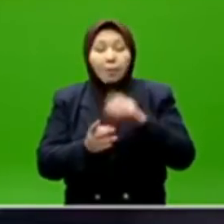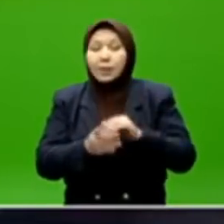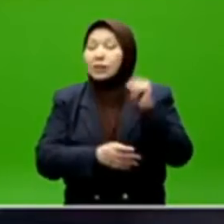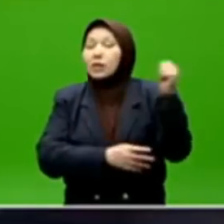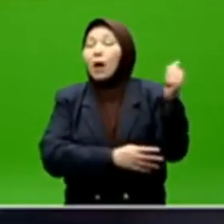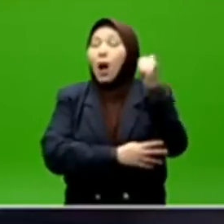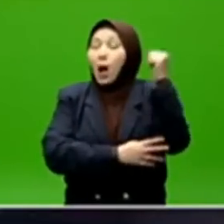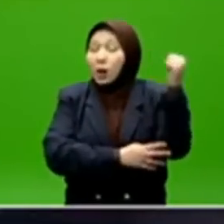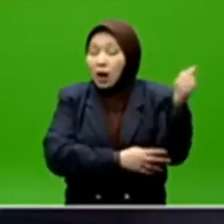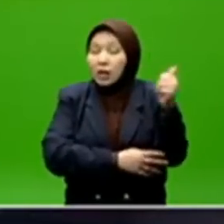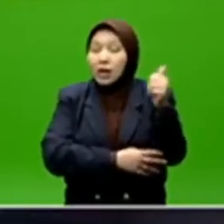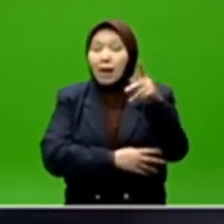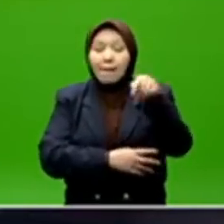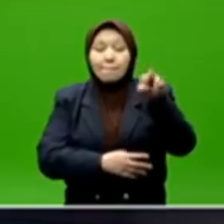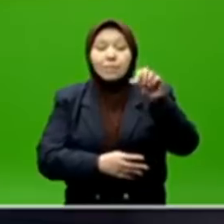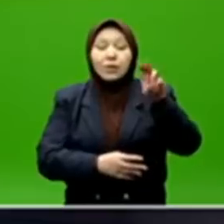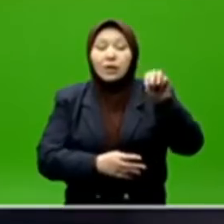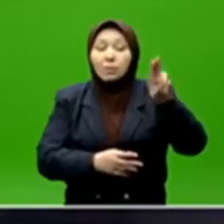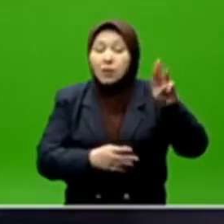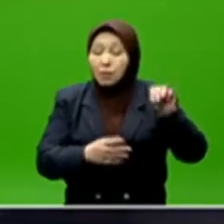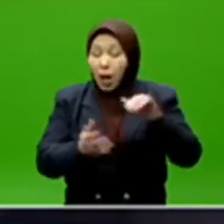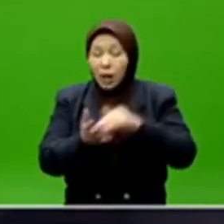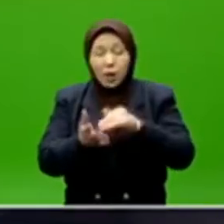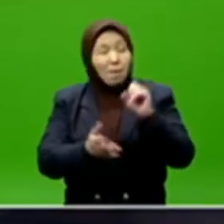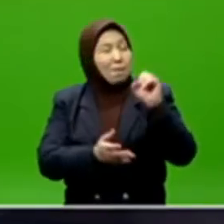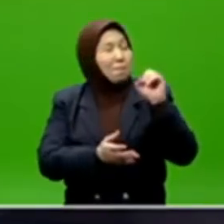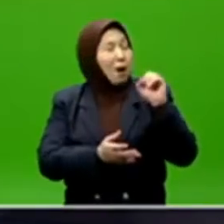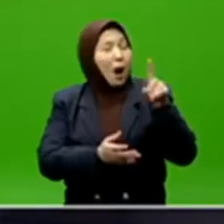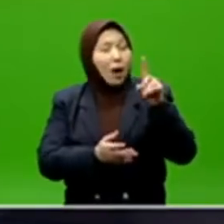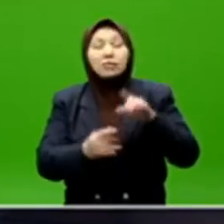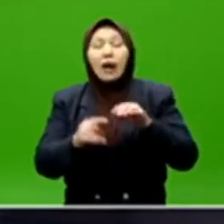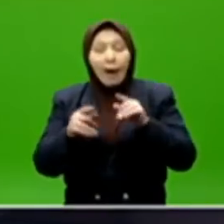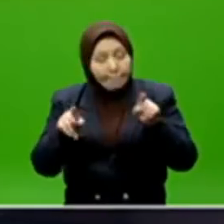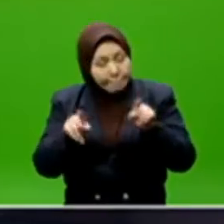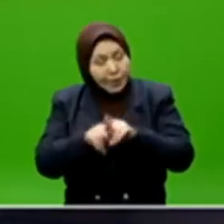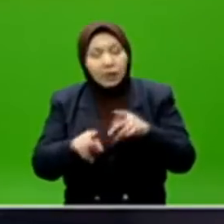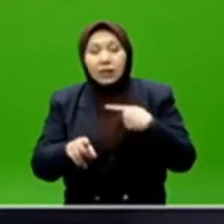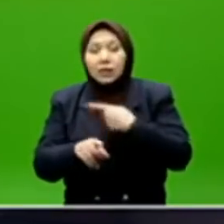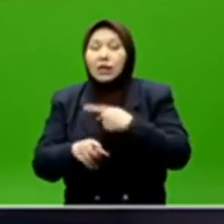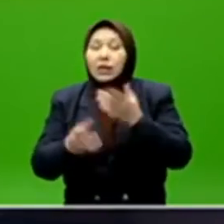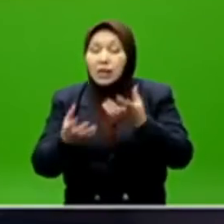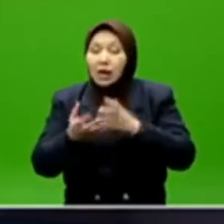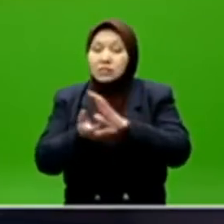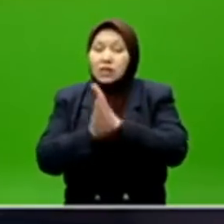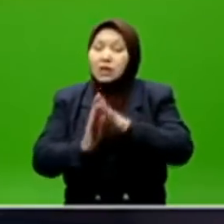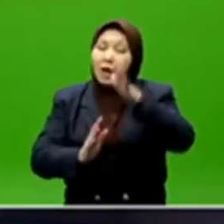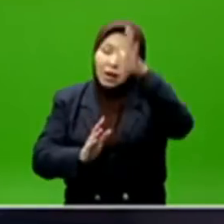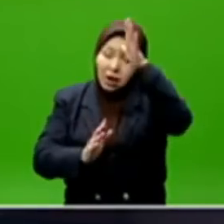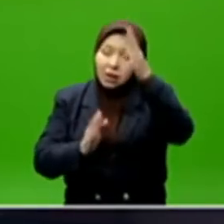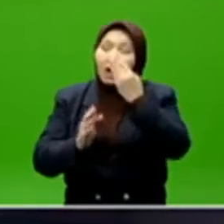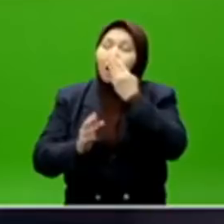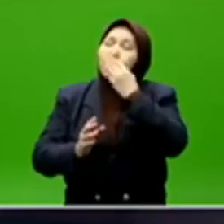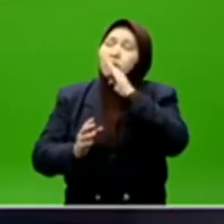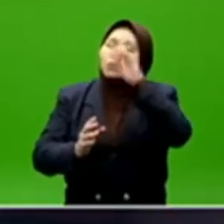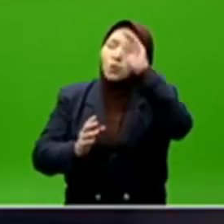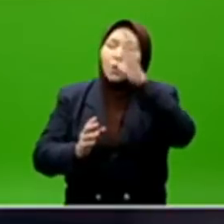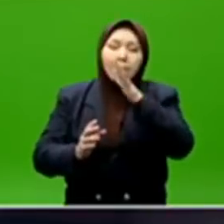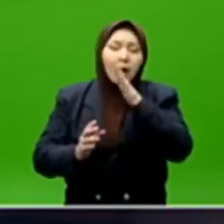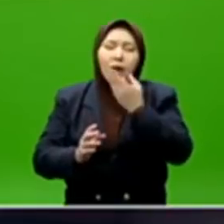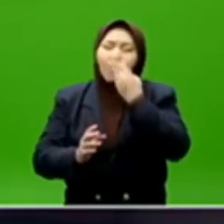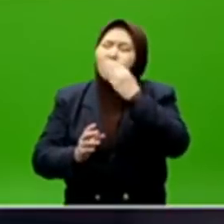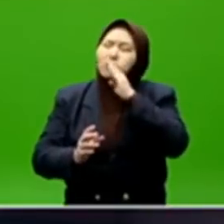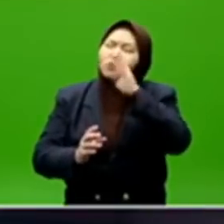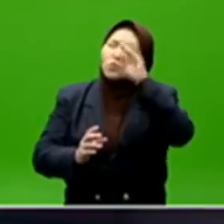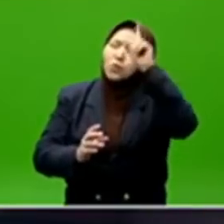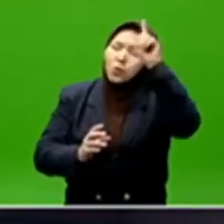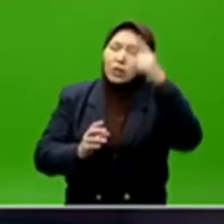premium itu lagi mahal. Betul. Buat duit lebih. Betul. Ya. Jadi kita pun sama, bila kita nak menjadi ayah yang bersyukur, emak bersyukur,